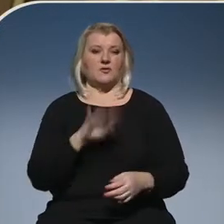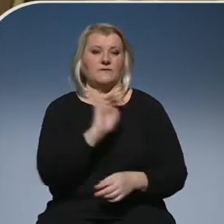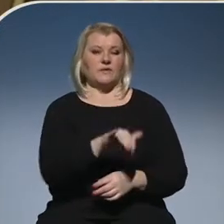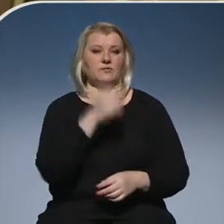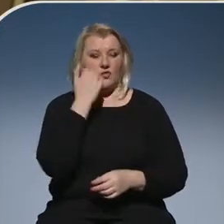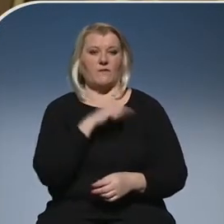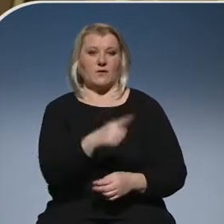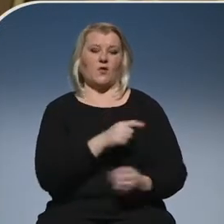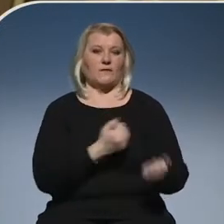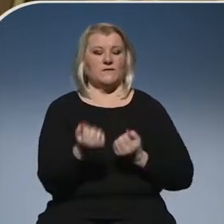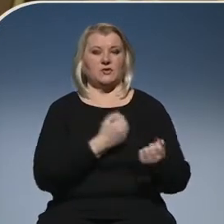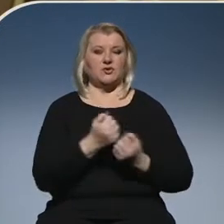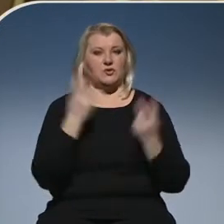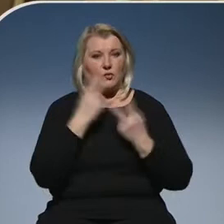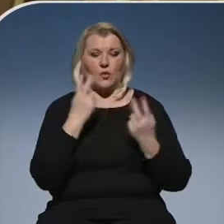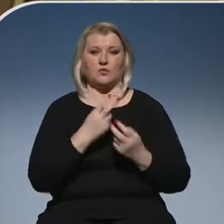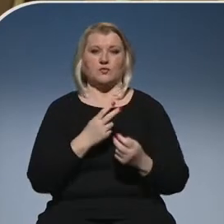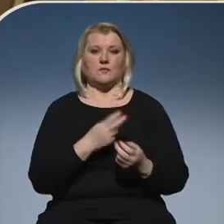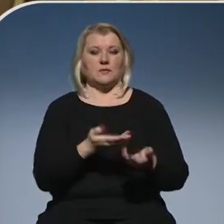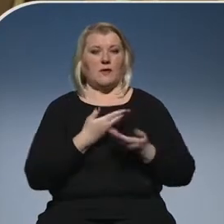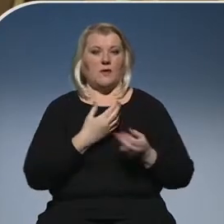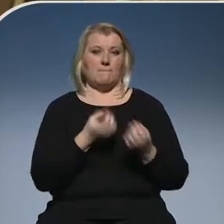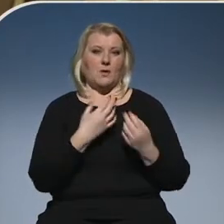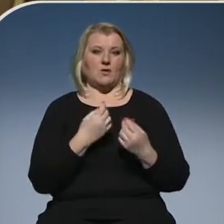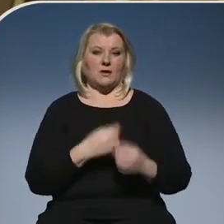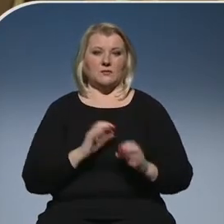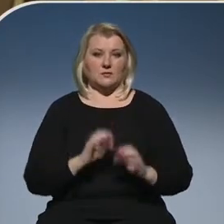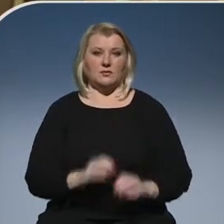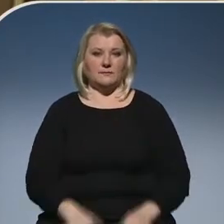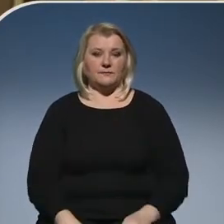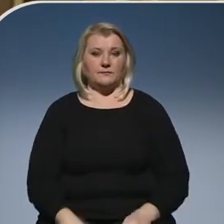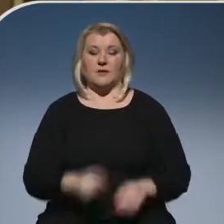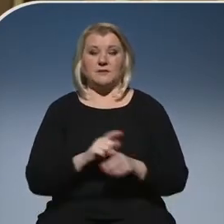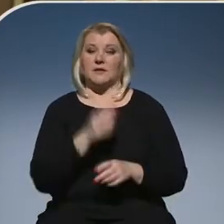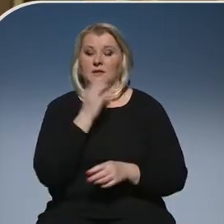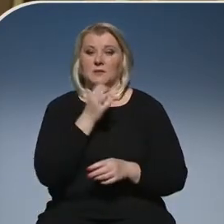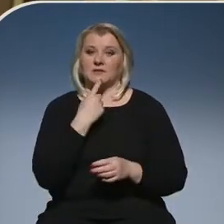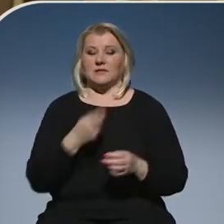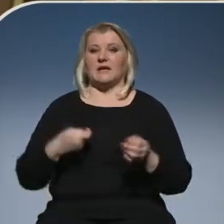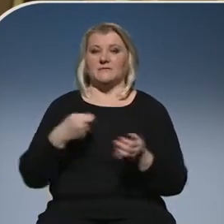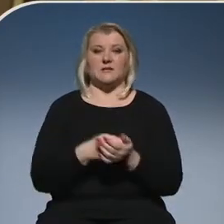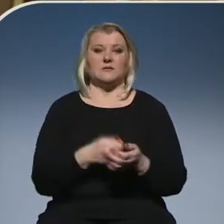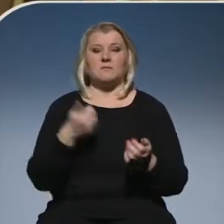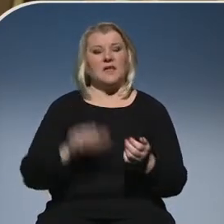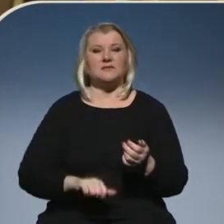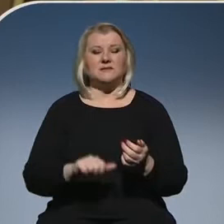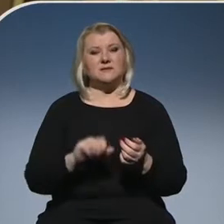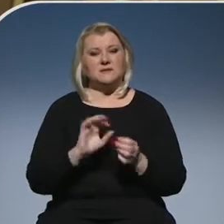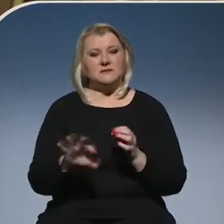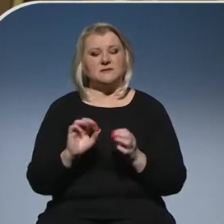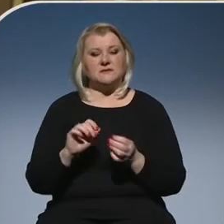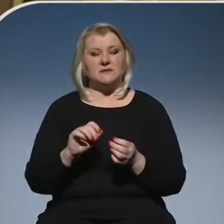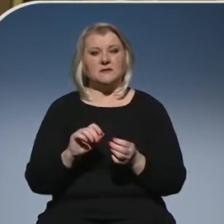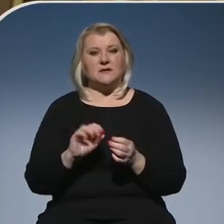v tom pohybuje a který vám dokáže poradit. A stojí to za to i v případě, že chceme investovat, kolik měsíčně by měla být